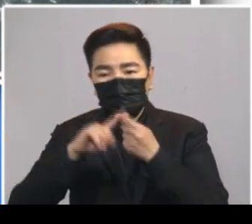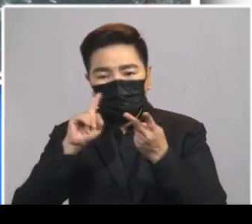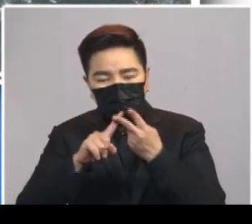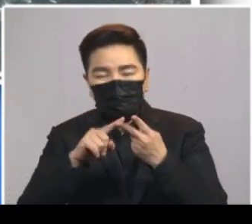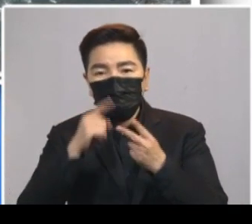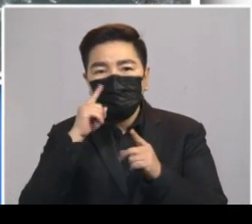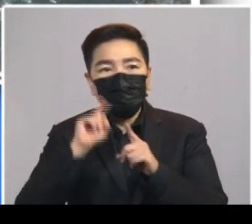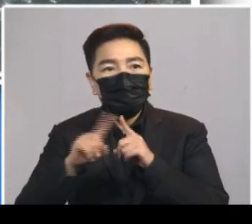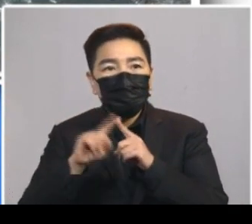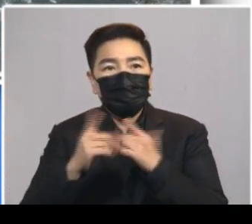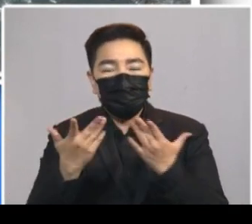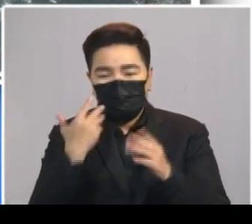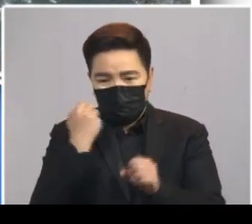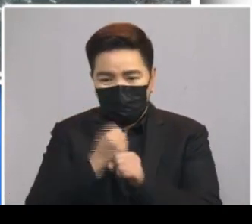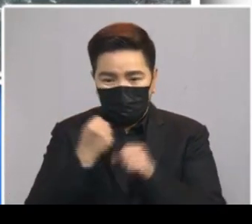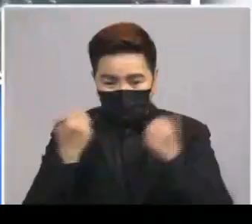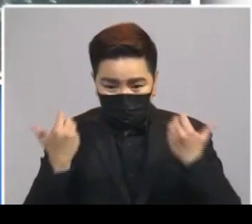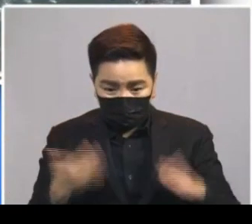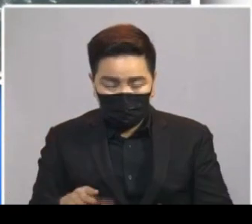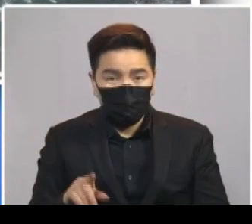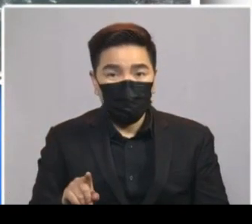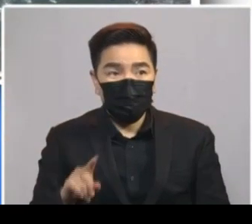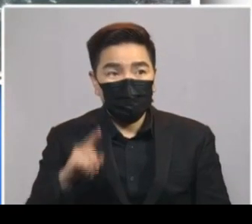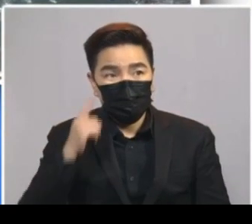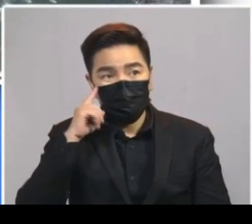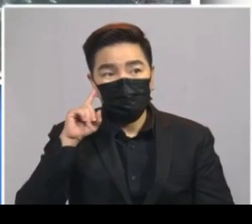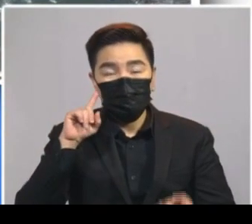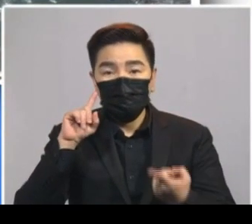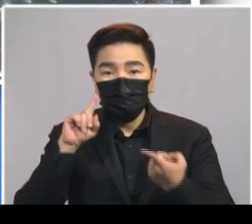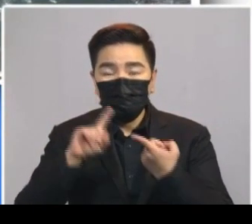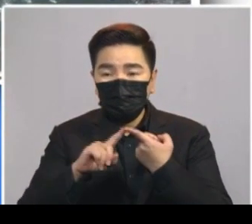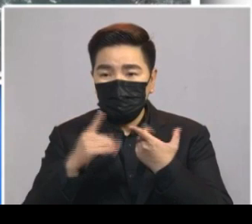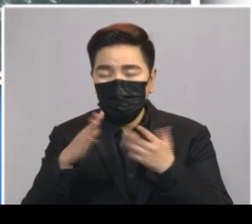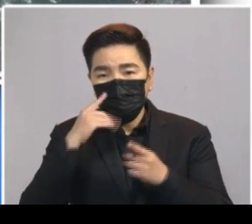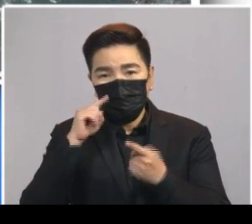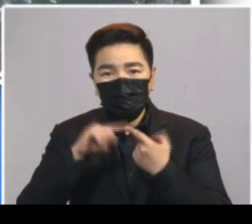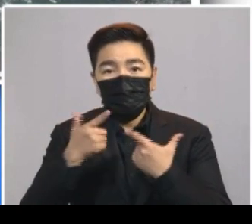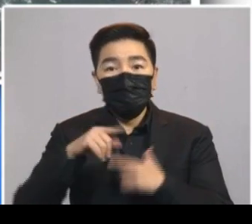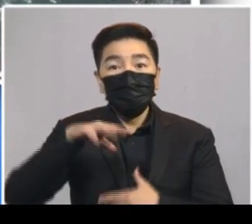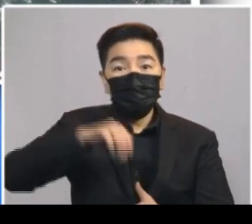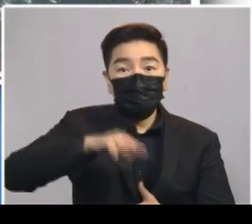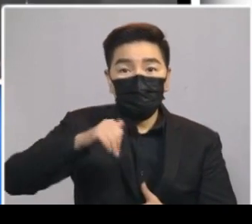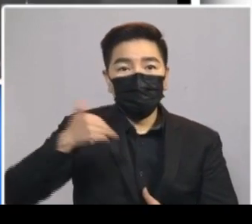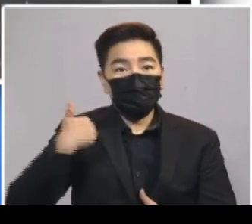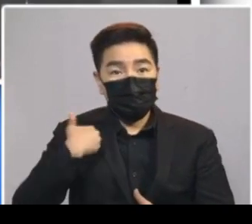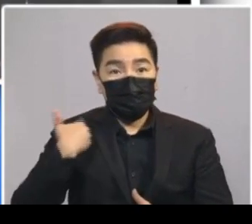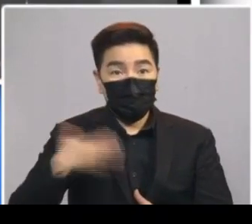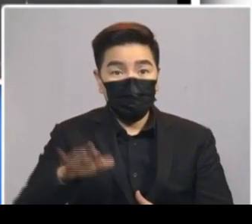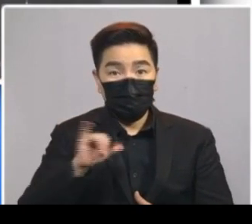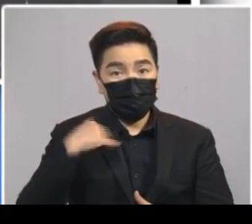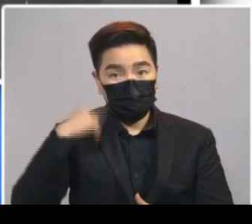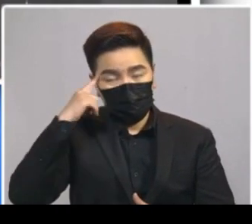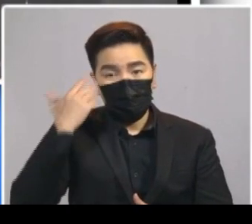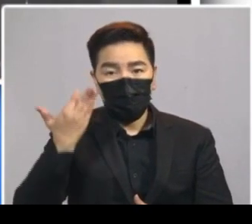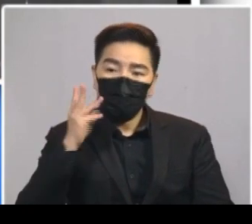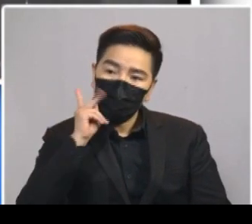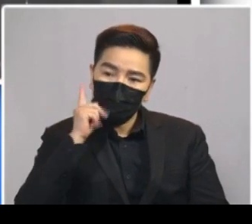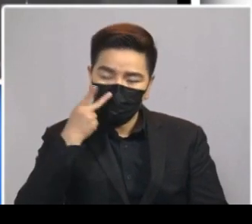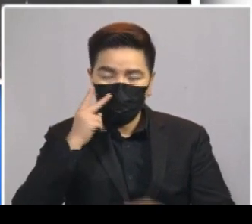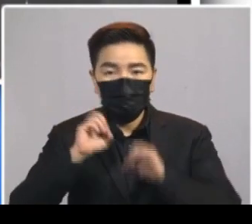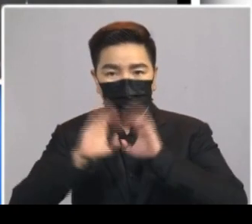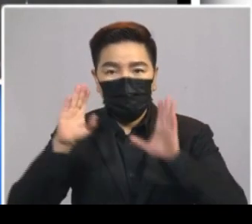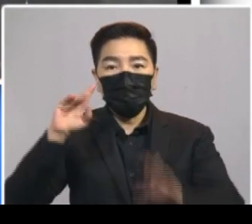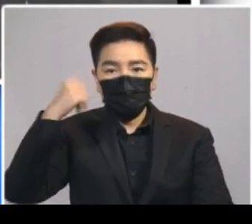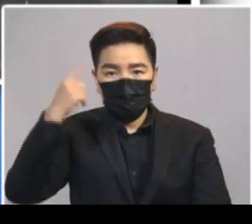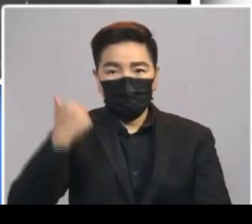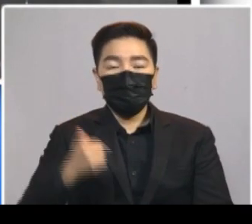ถูกปฏิบัติขึ้นนะครับในบางส่วนรวมทั้งที่เมืองหลวงหรือไม่อันนี้ก็คงจะต้องรอรายงานข่าวให้ชัดเจนต่อไป